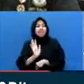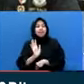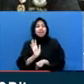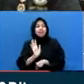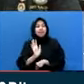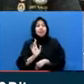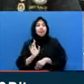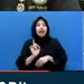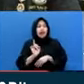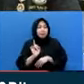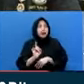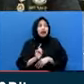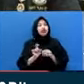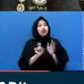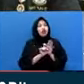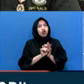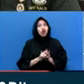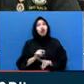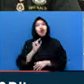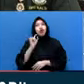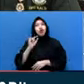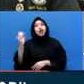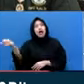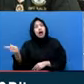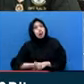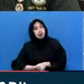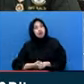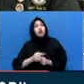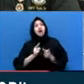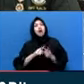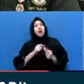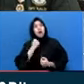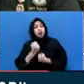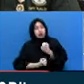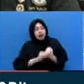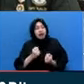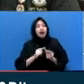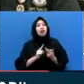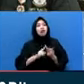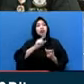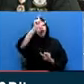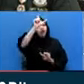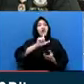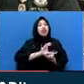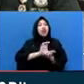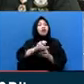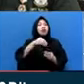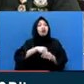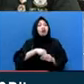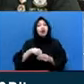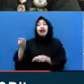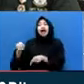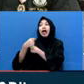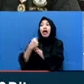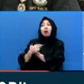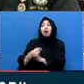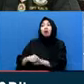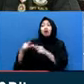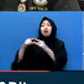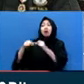Bu apa undangan-undangan E pengusaha maupun investor itu yang bak sesuai dengan MOU ataupun surat